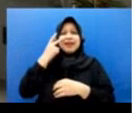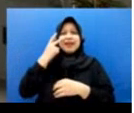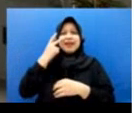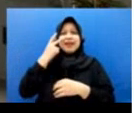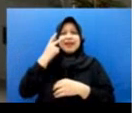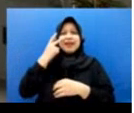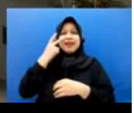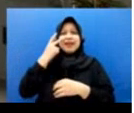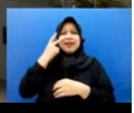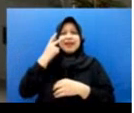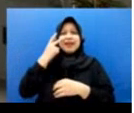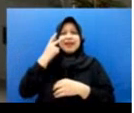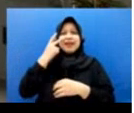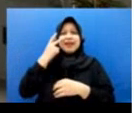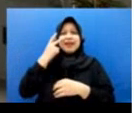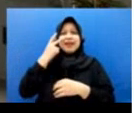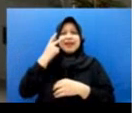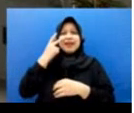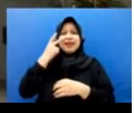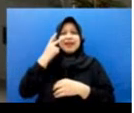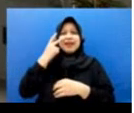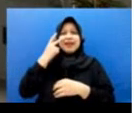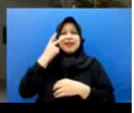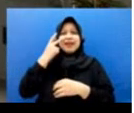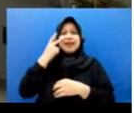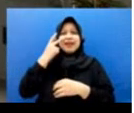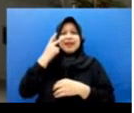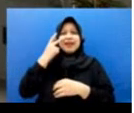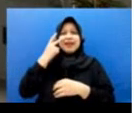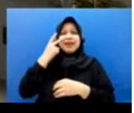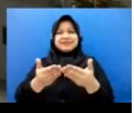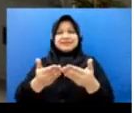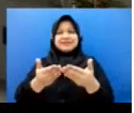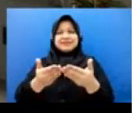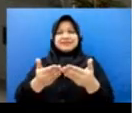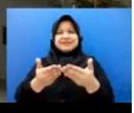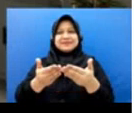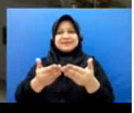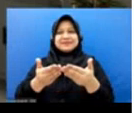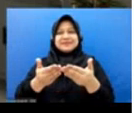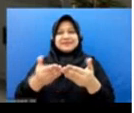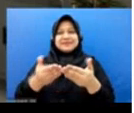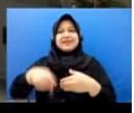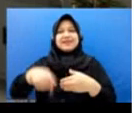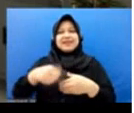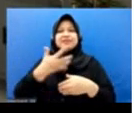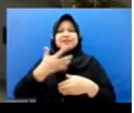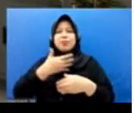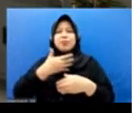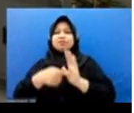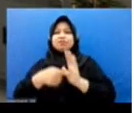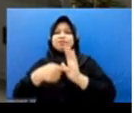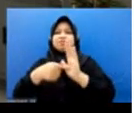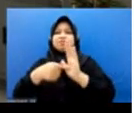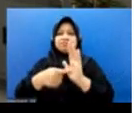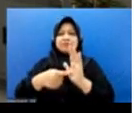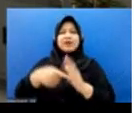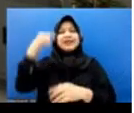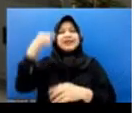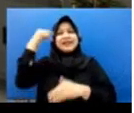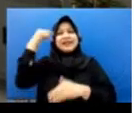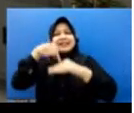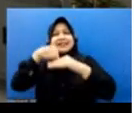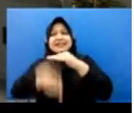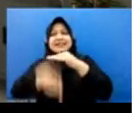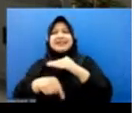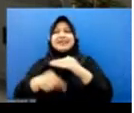pendidikan non-teknis yang akan kita kedepankan, critical thinking, creativity, collaboration, communication. Dan kalau kita lihat, di